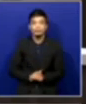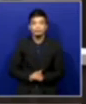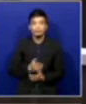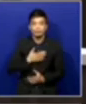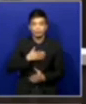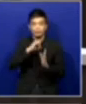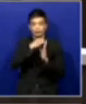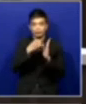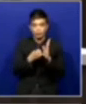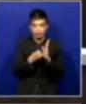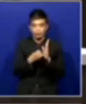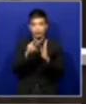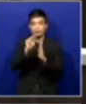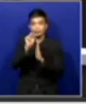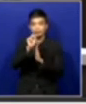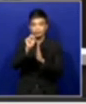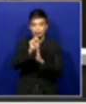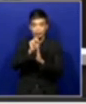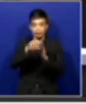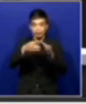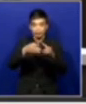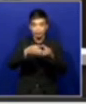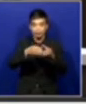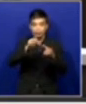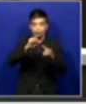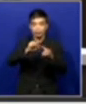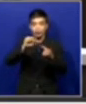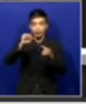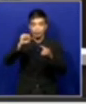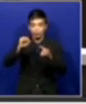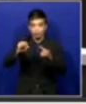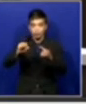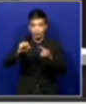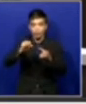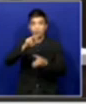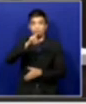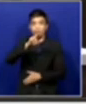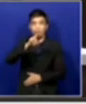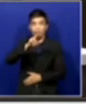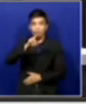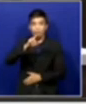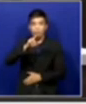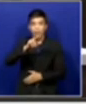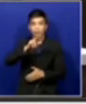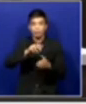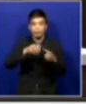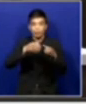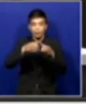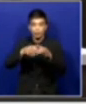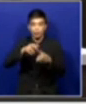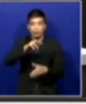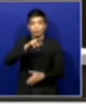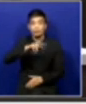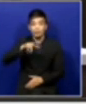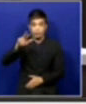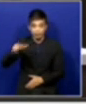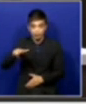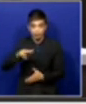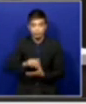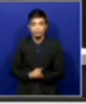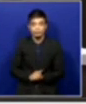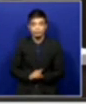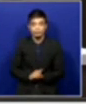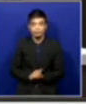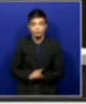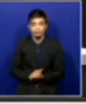พื่อไทยต้องกลับขอบคุณท่านประธานไปอย่างสูงครับที่ได้อนุญาตให้กระผมได้ทำหน้าที่ในการที่จะอภิปรายพิจารณาร่